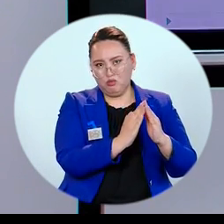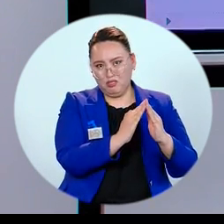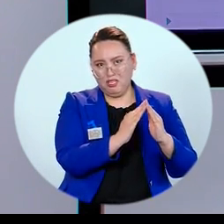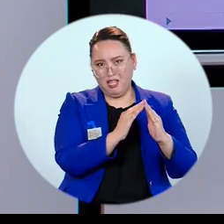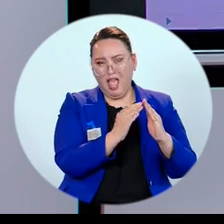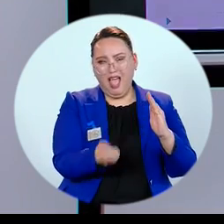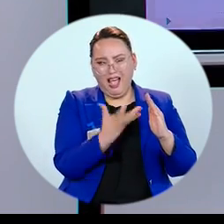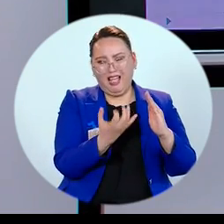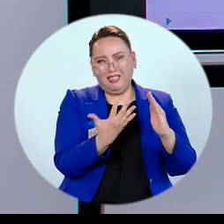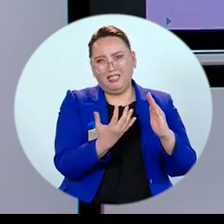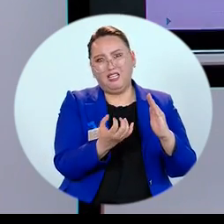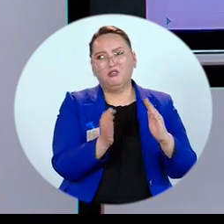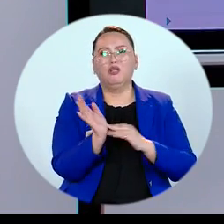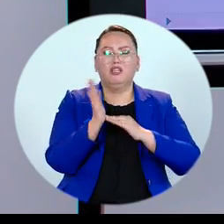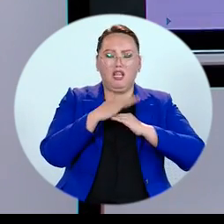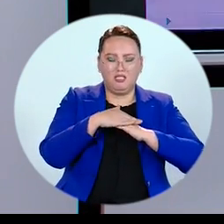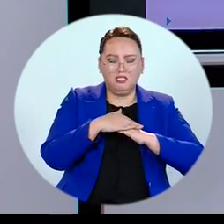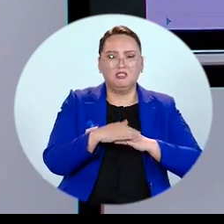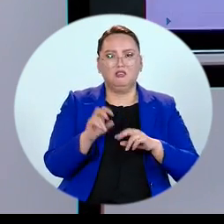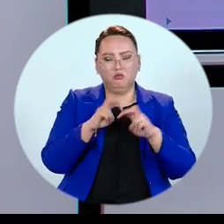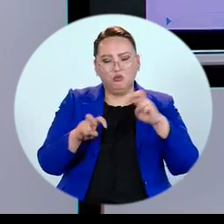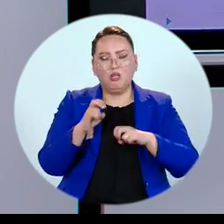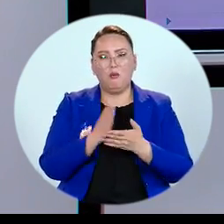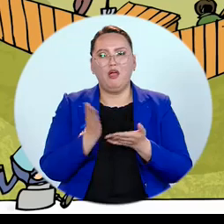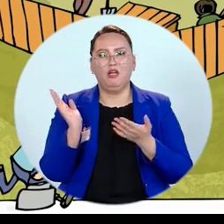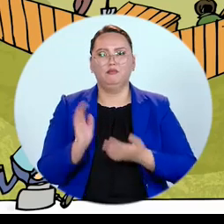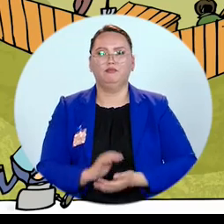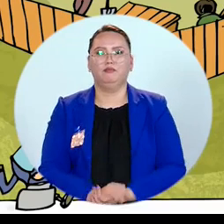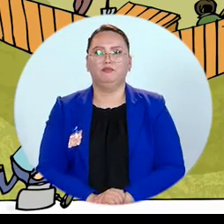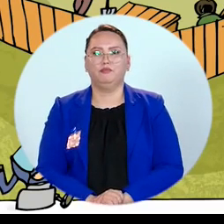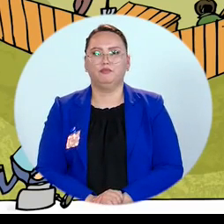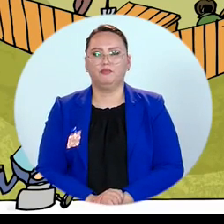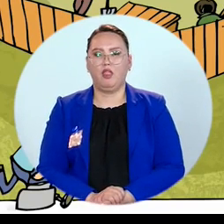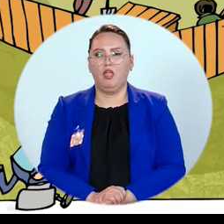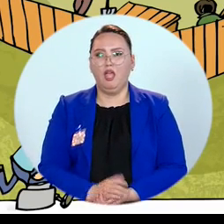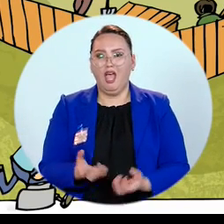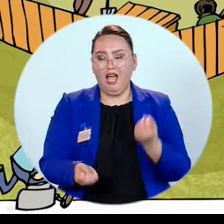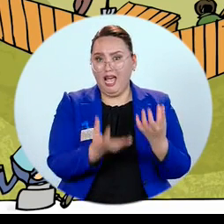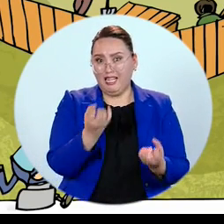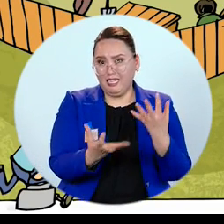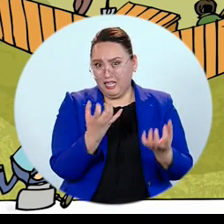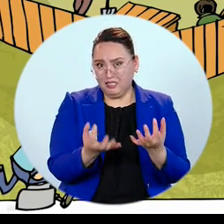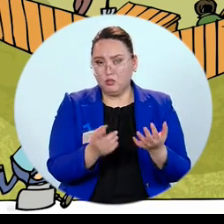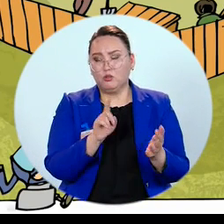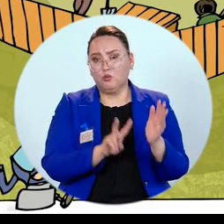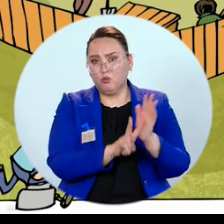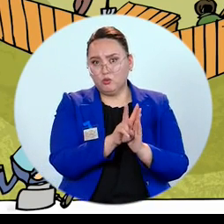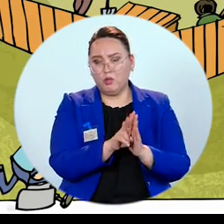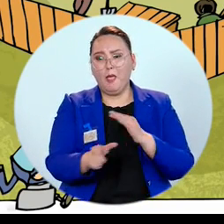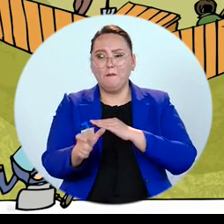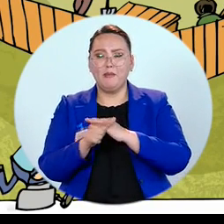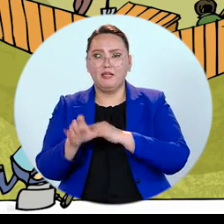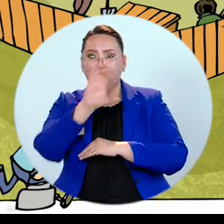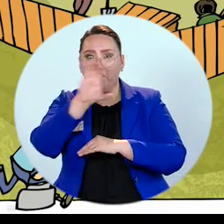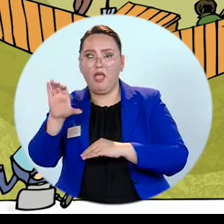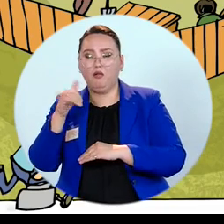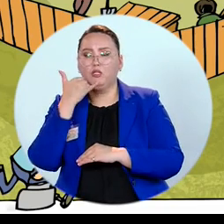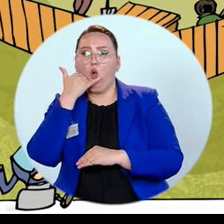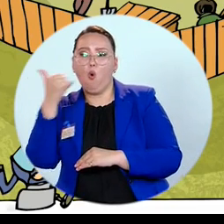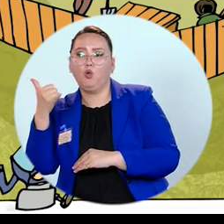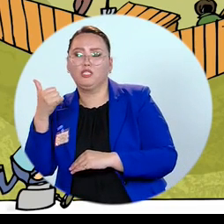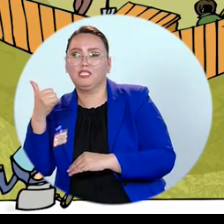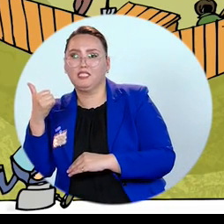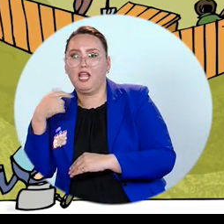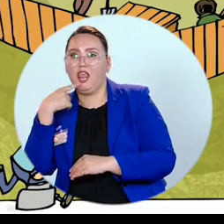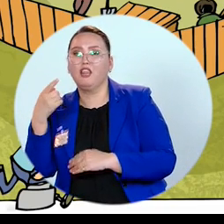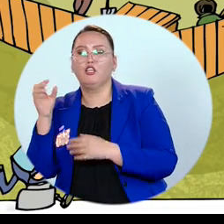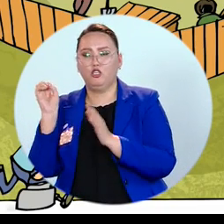དུནས